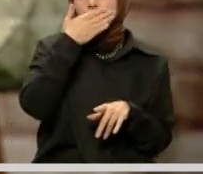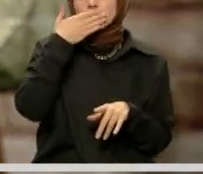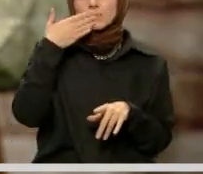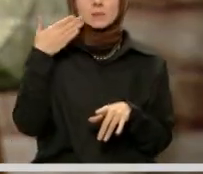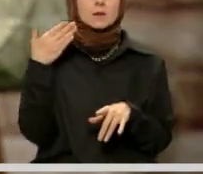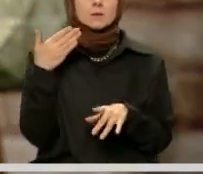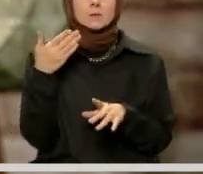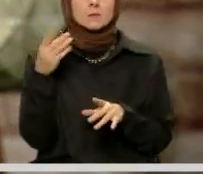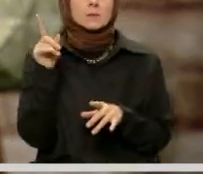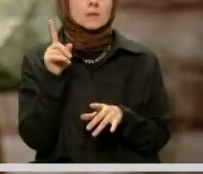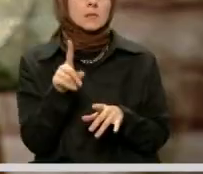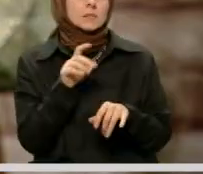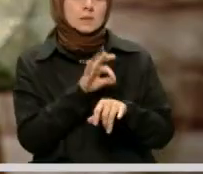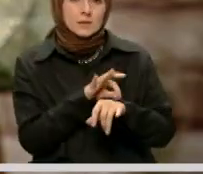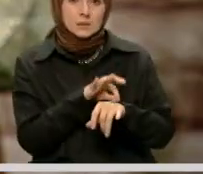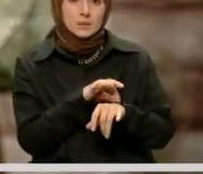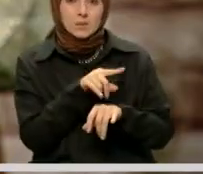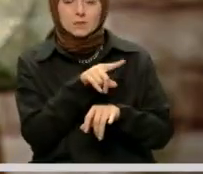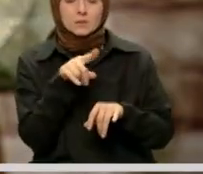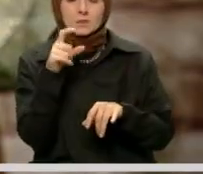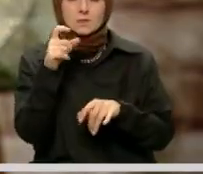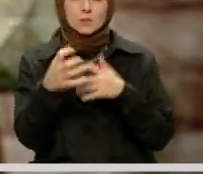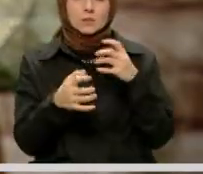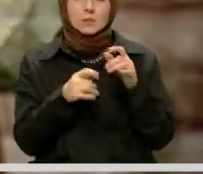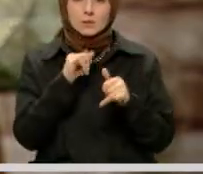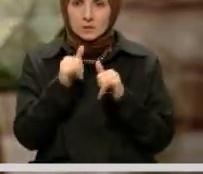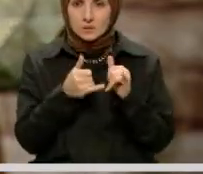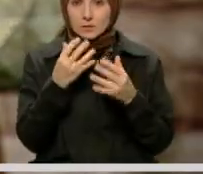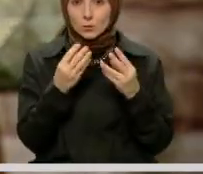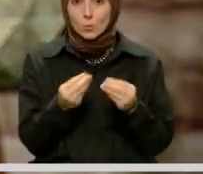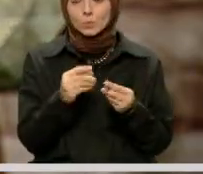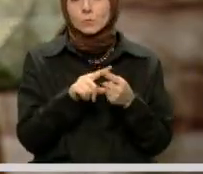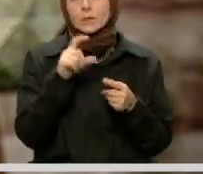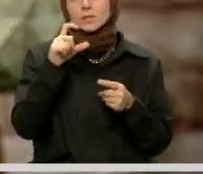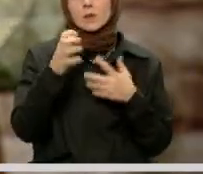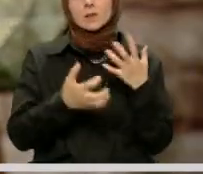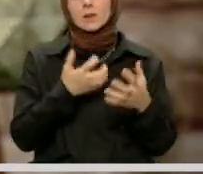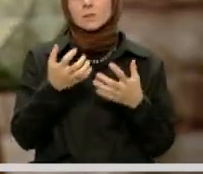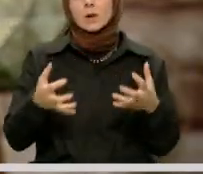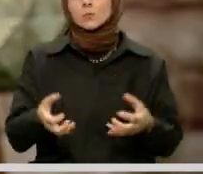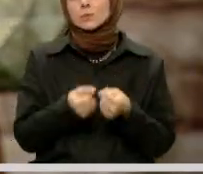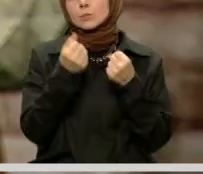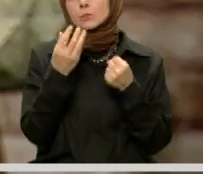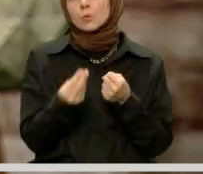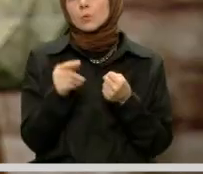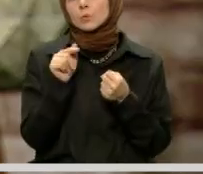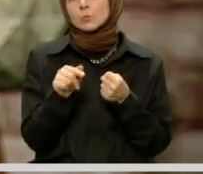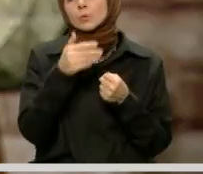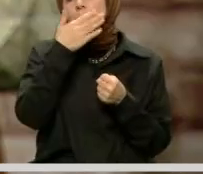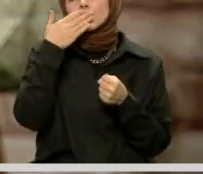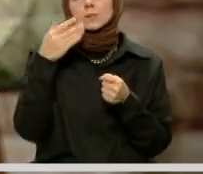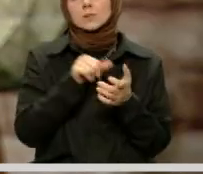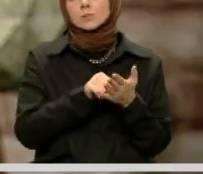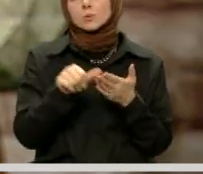bastığınız ilk saatlerde, ilk dakikalarda sizin cennetiniz olur, cehennemden azadınız olur. Bu Ramazan'ın bütün günlerinde